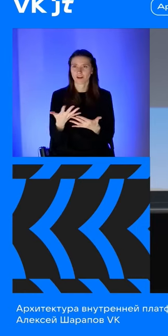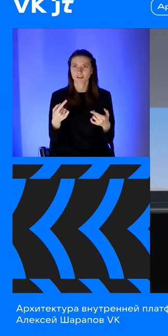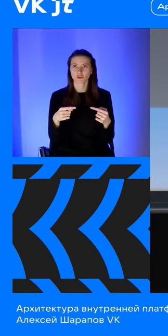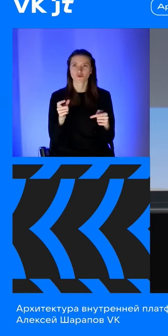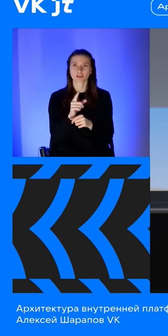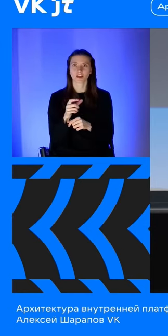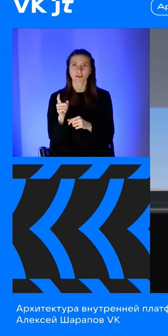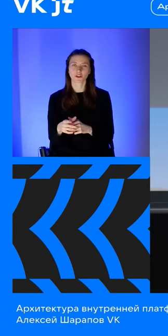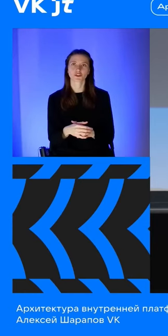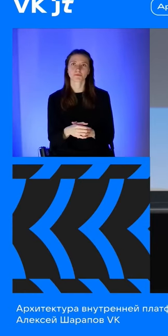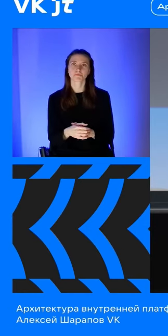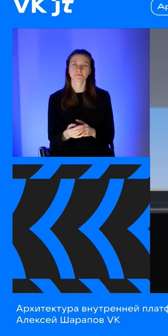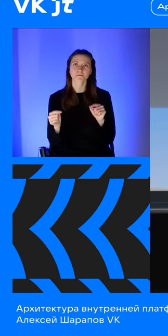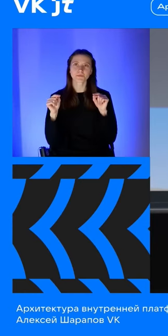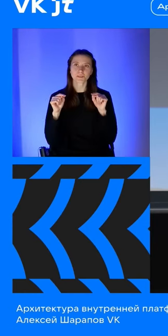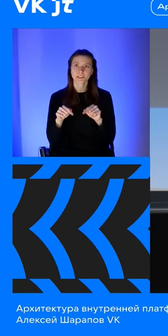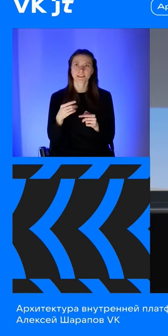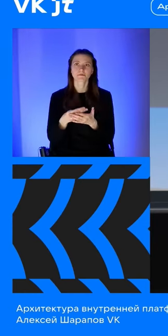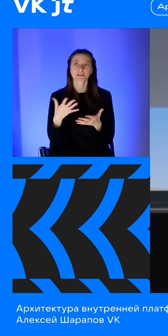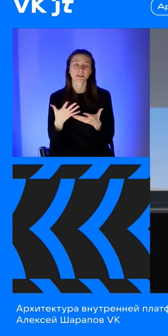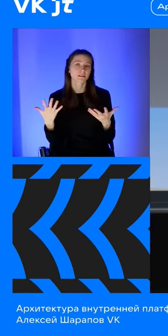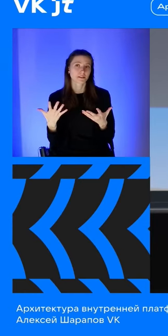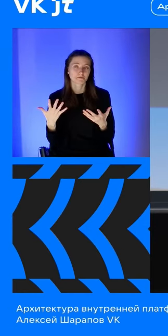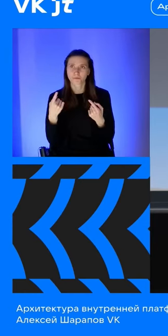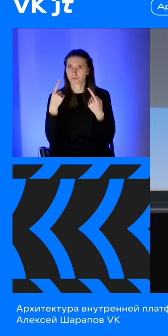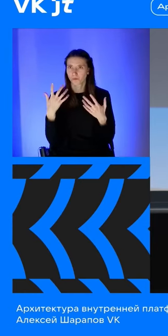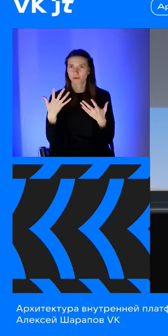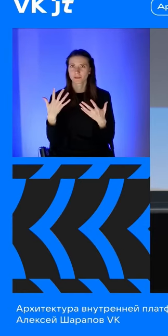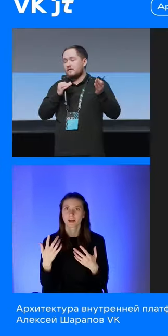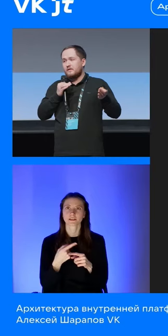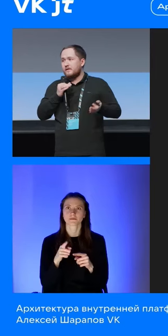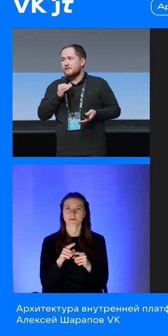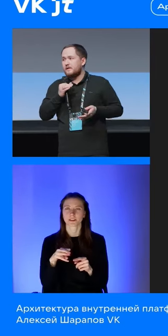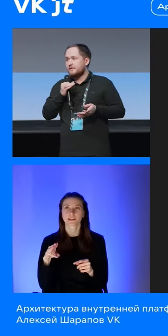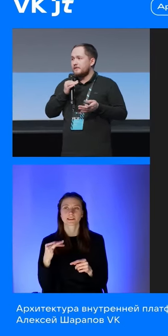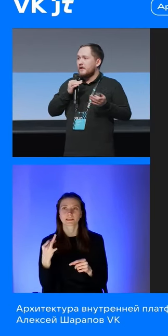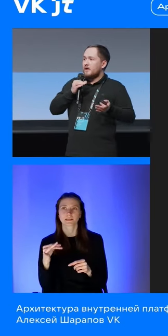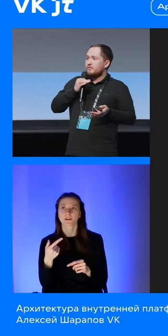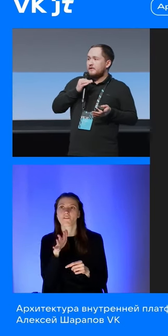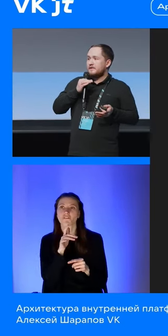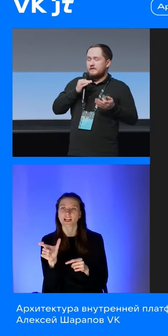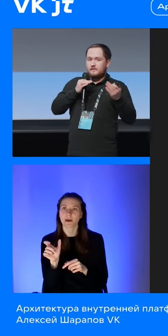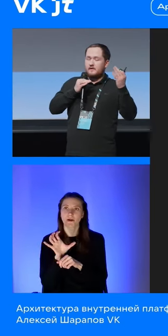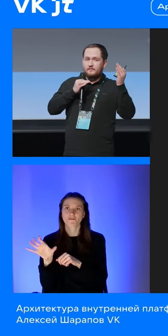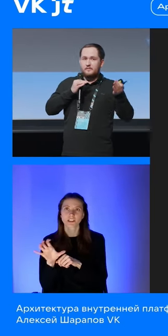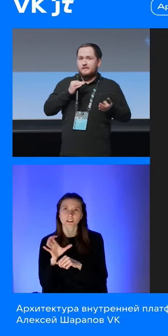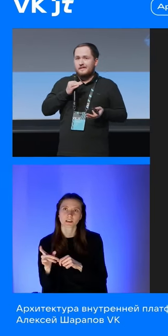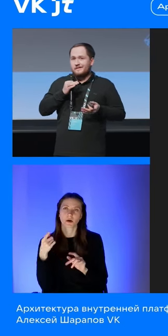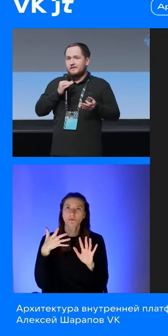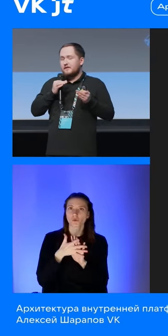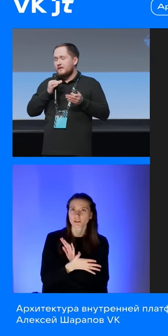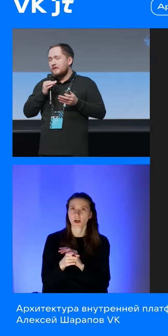задачи Вот здесь ценности достаточно понятные то есть Time to Market прозрачность утилизация